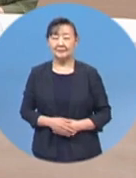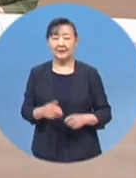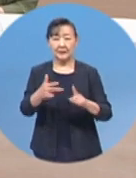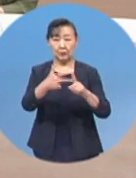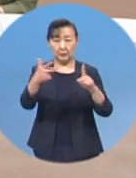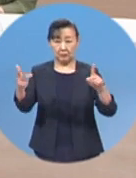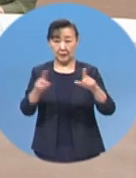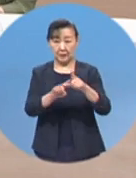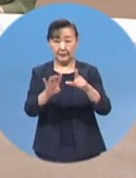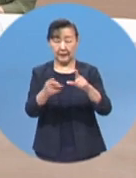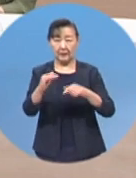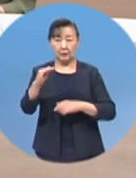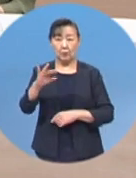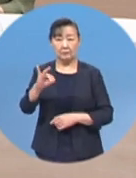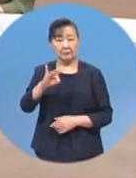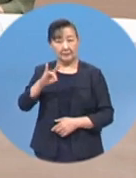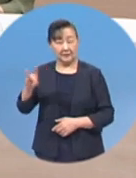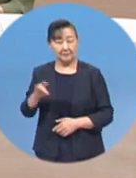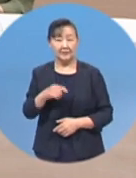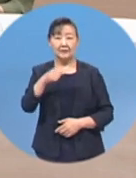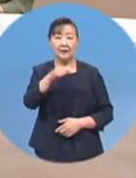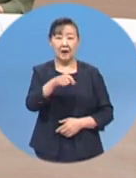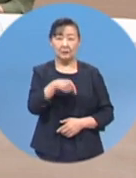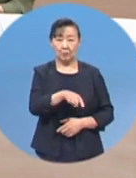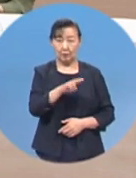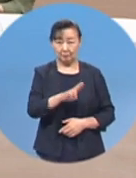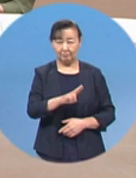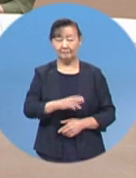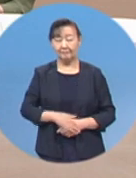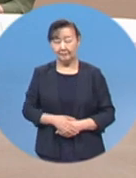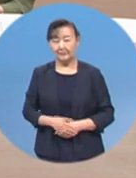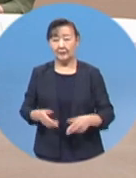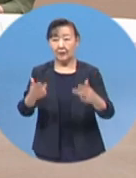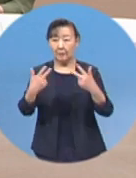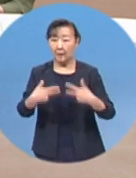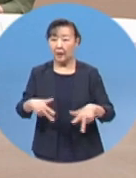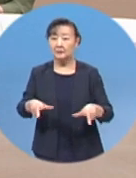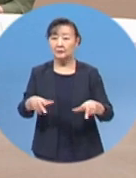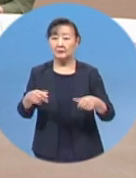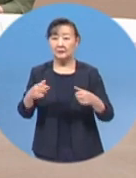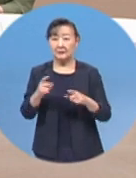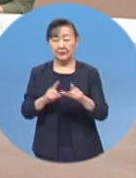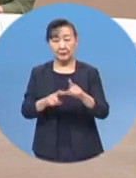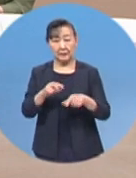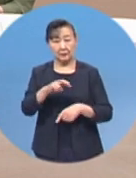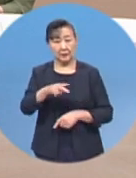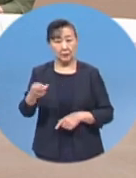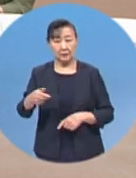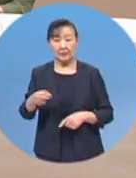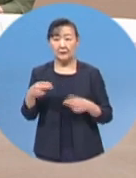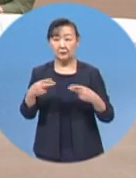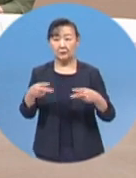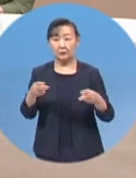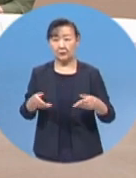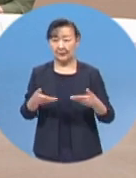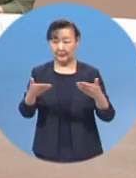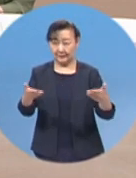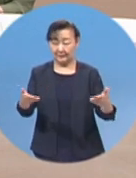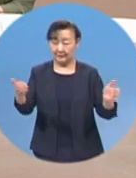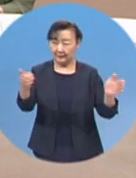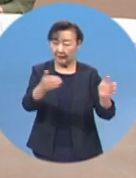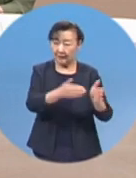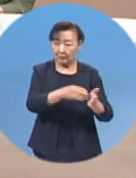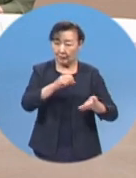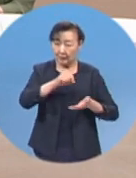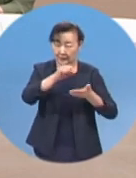ウィークリー千葉県、小杉真希です。 麻生千恵です。 この番組では毎週千葉県のさまざまな話題をお届けしています。 番組のおしまいに